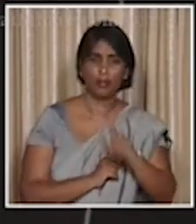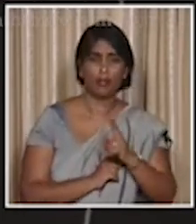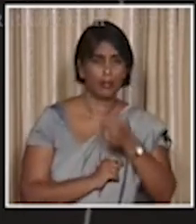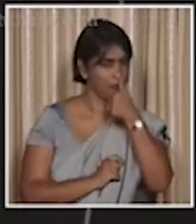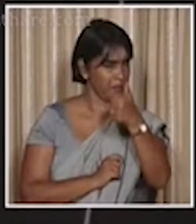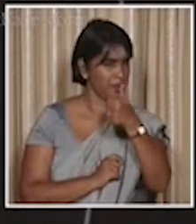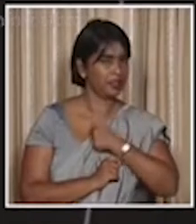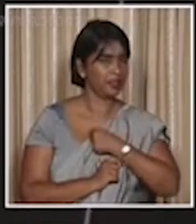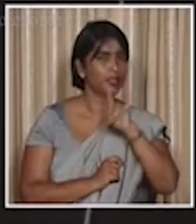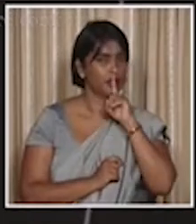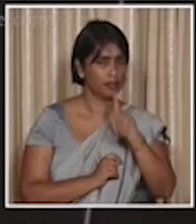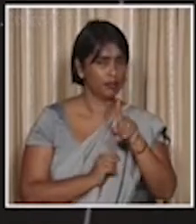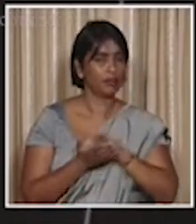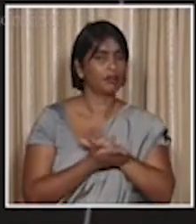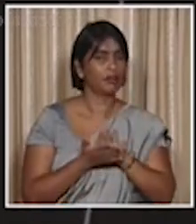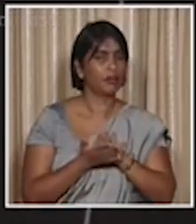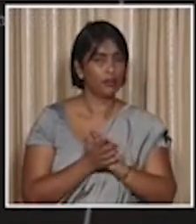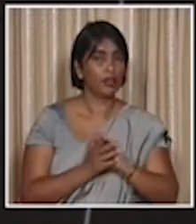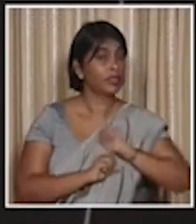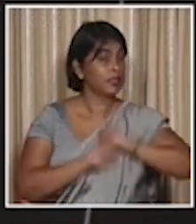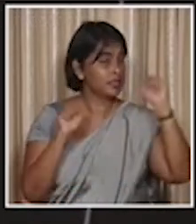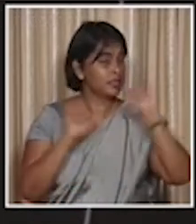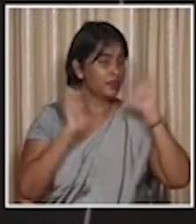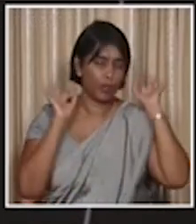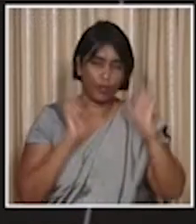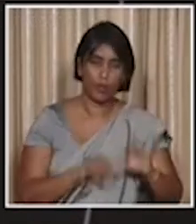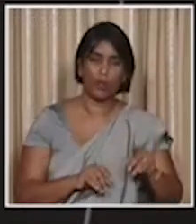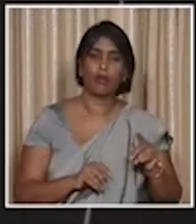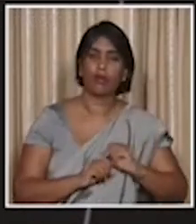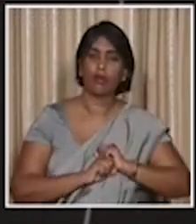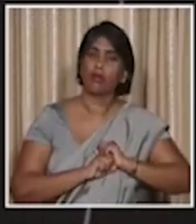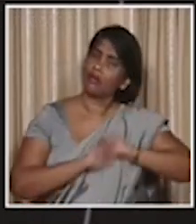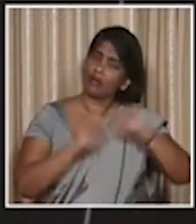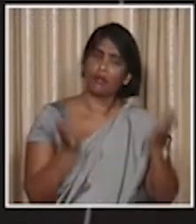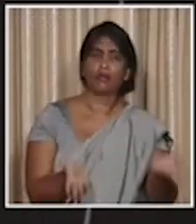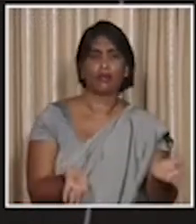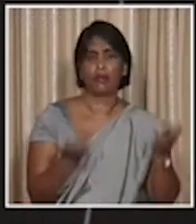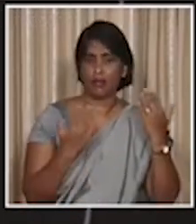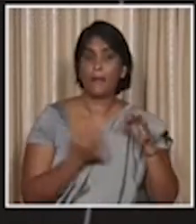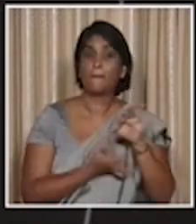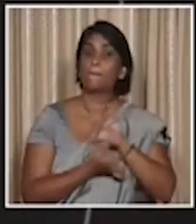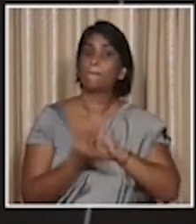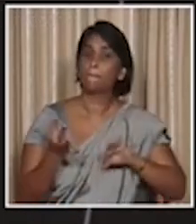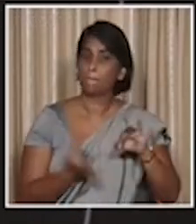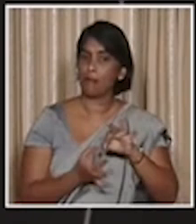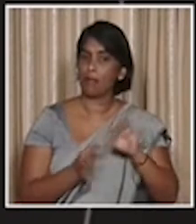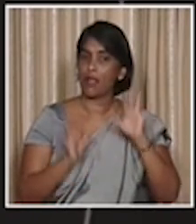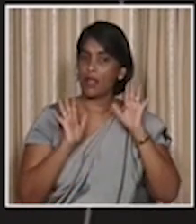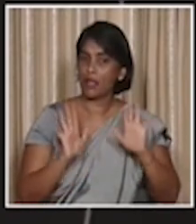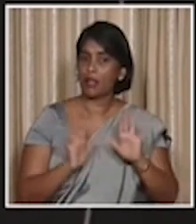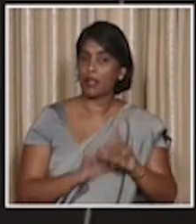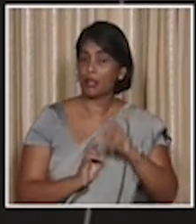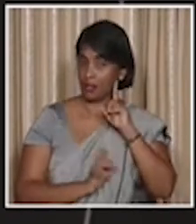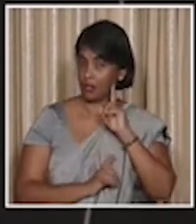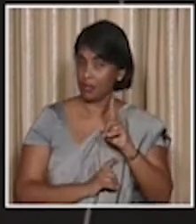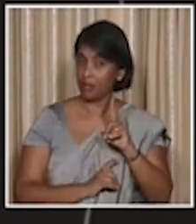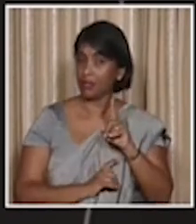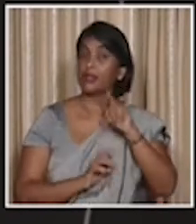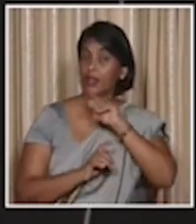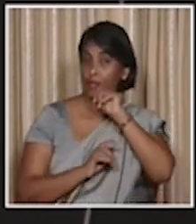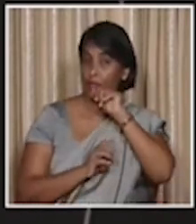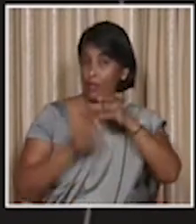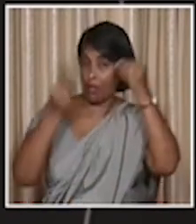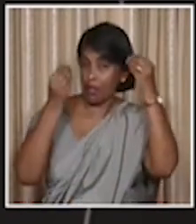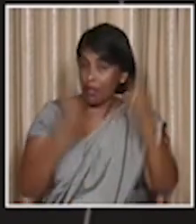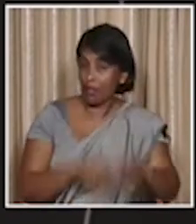හරි පැහැදිලිවම කිව්වා. උද්ඝෝෂණය කරන්න. අරගල කරන්න. ඒක තමයි ප්‍රජාතන්ත්‍රවාදී අයිතිය. හැබැයි